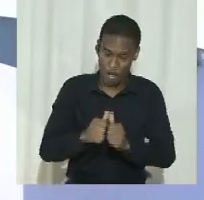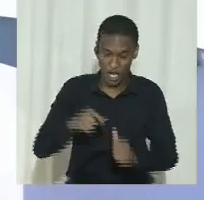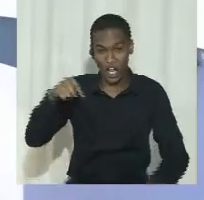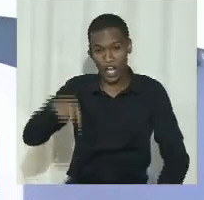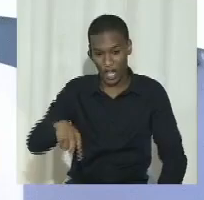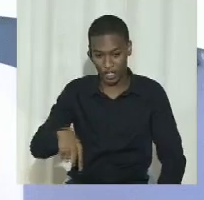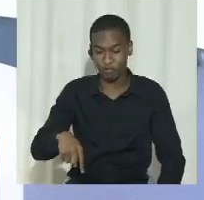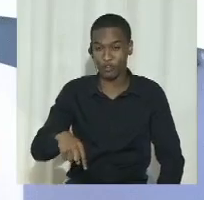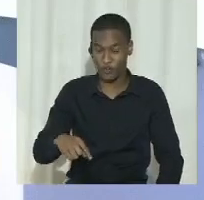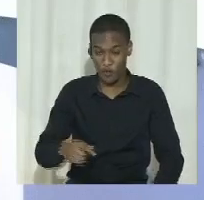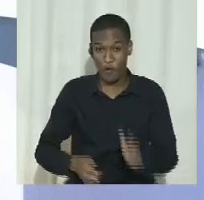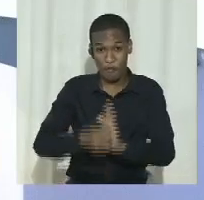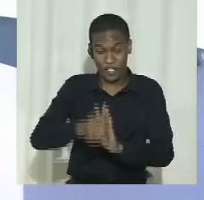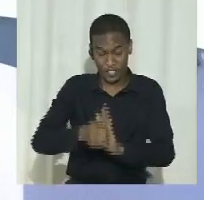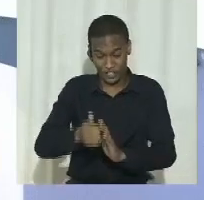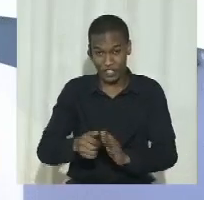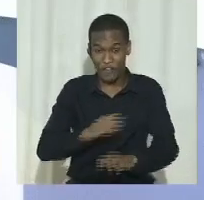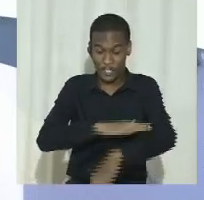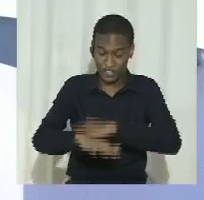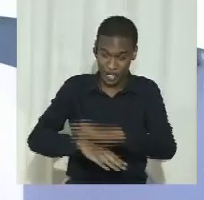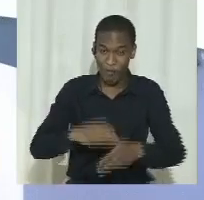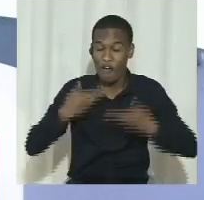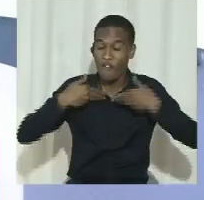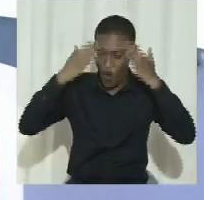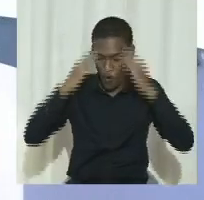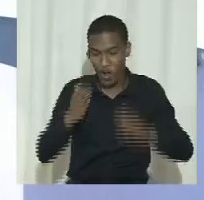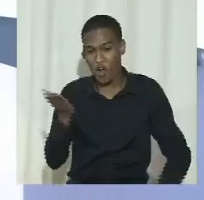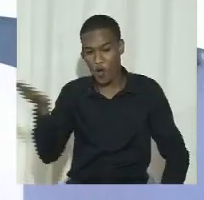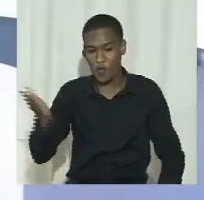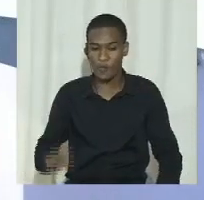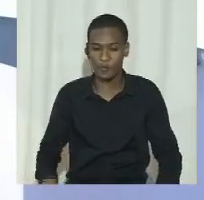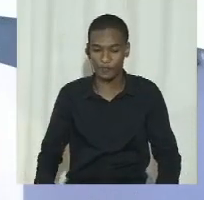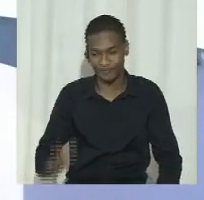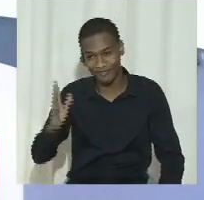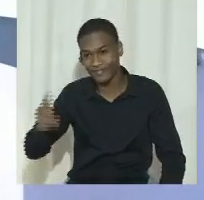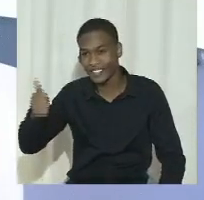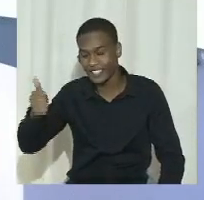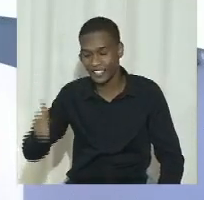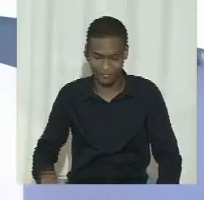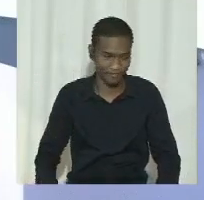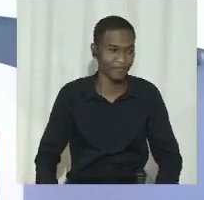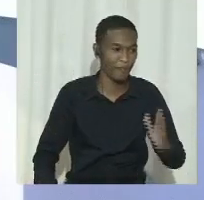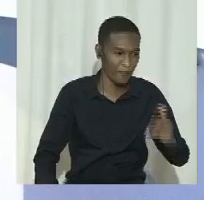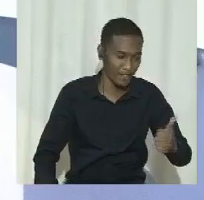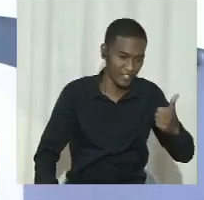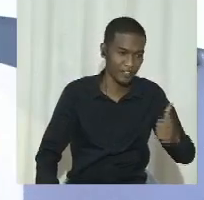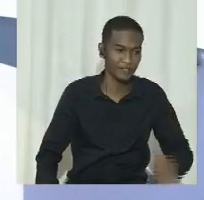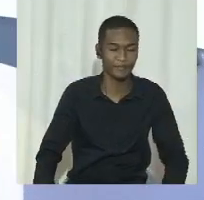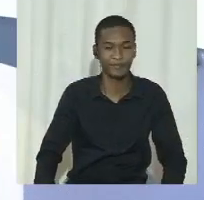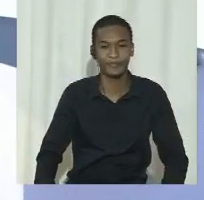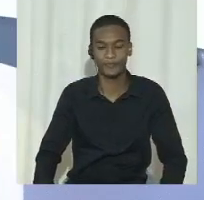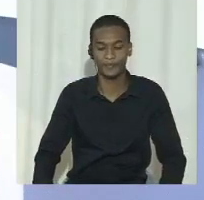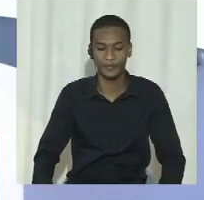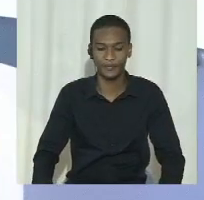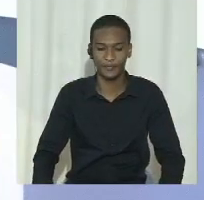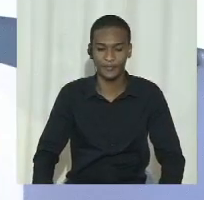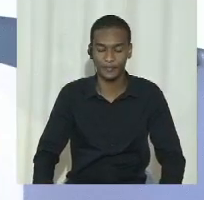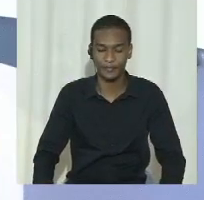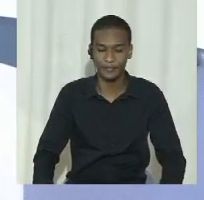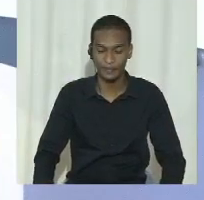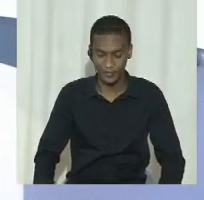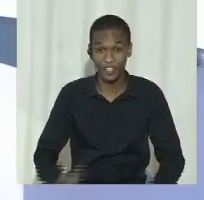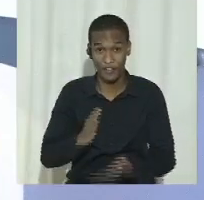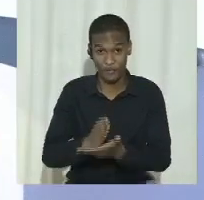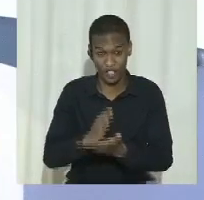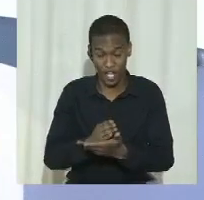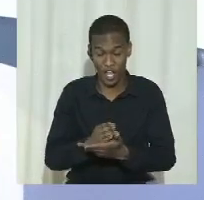ny fahasalamam-bahoaka professeura Rakotovao Hanitrala Jean Louis miarabanao tompoko miarabanao mampionina araka ny efa natsidika antsika teo